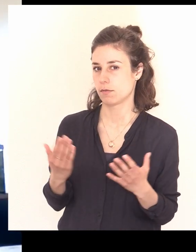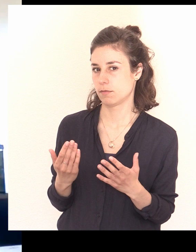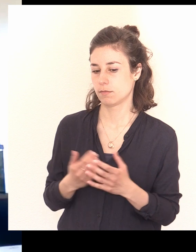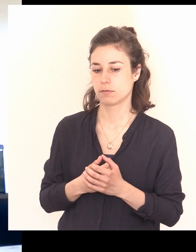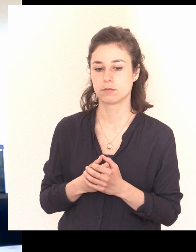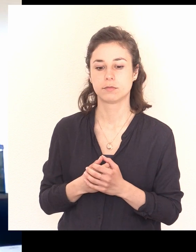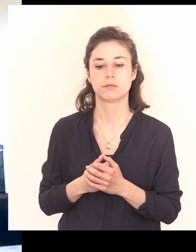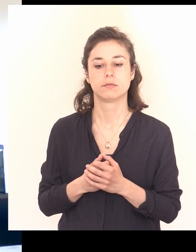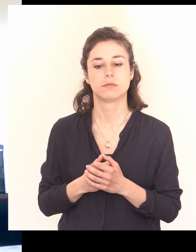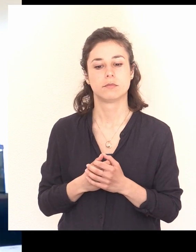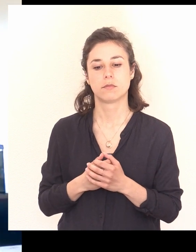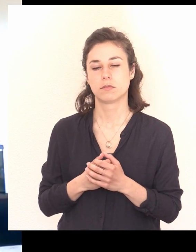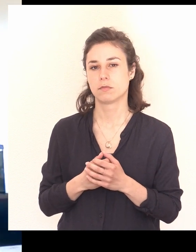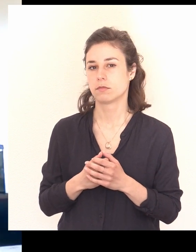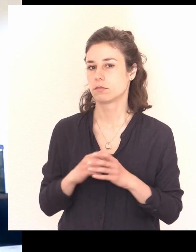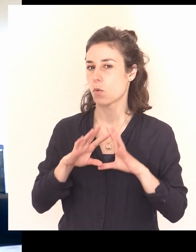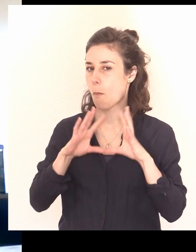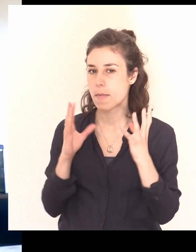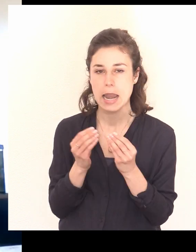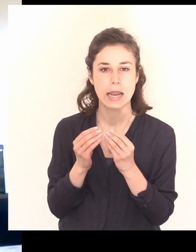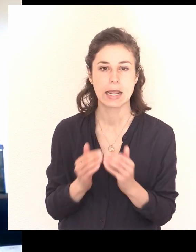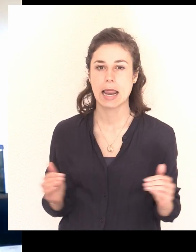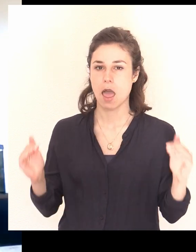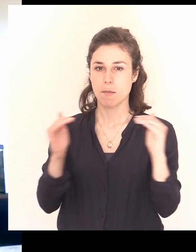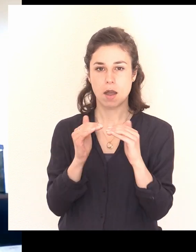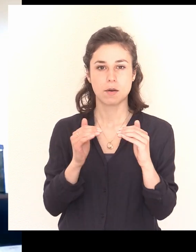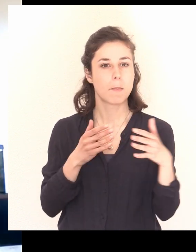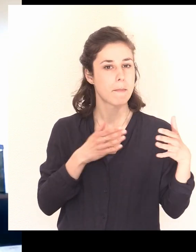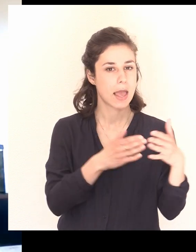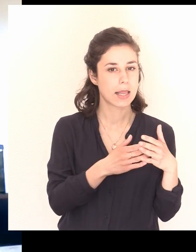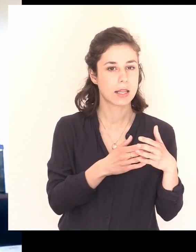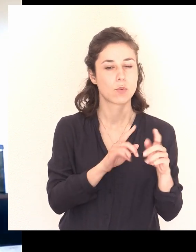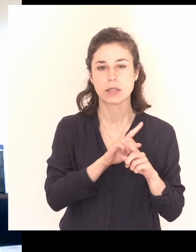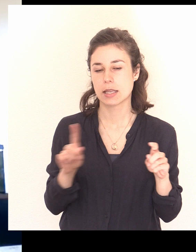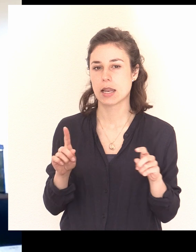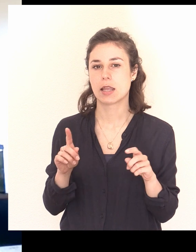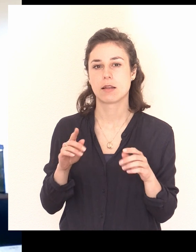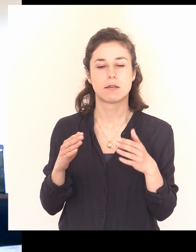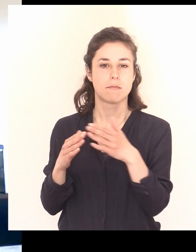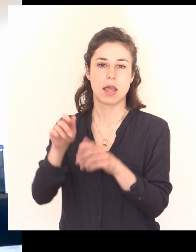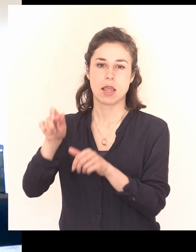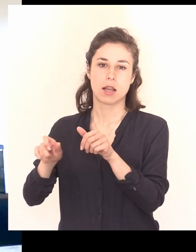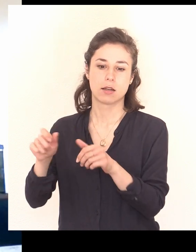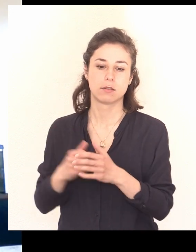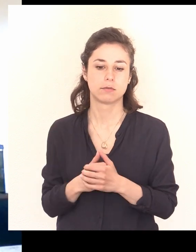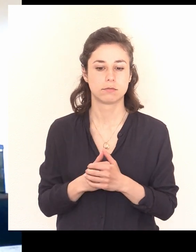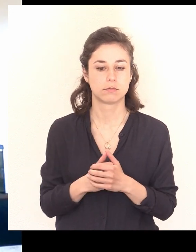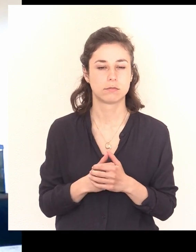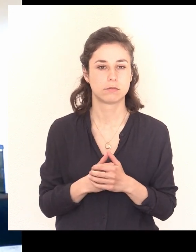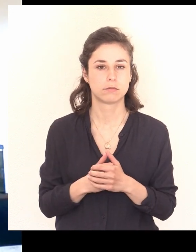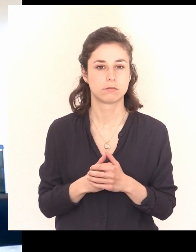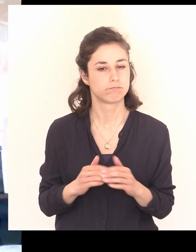fordere die komplette Gleichbehandlung Nichtbehinderter mit Behinderten und auch die